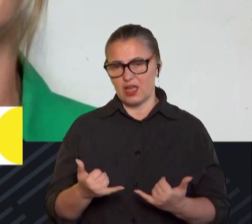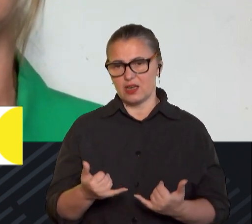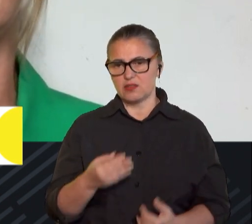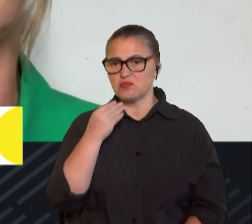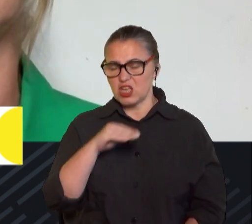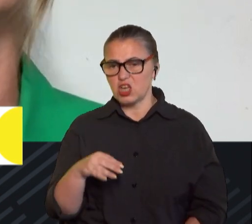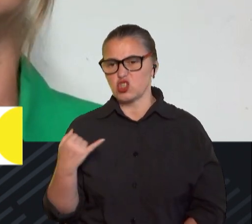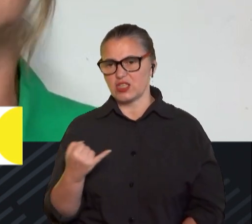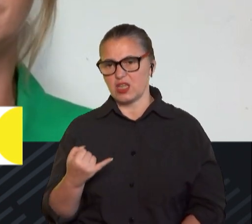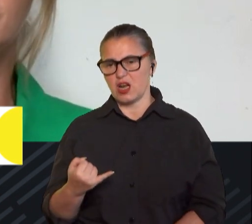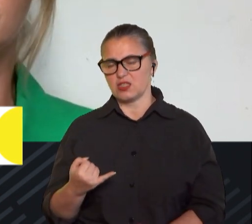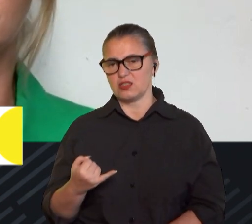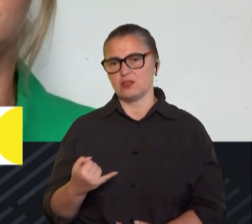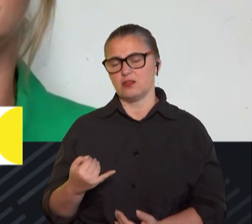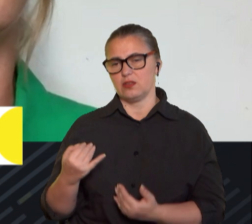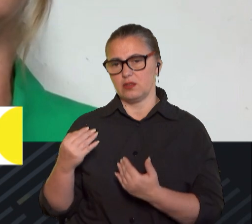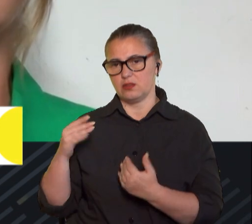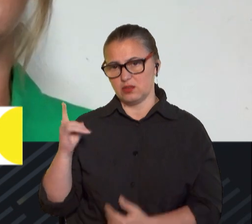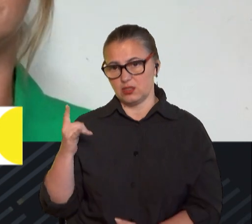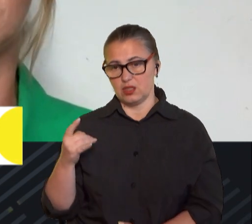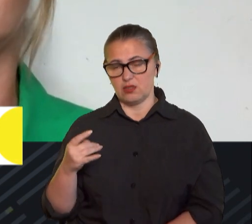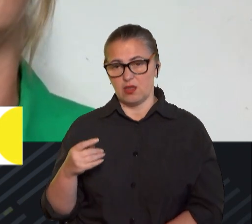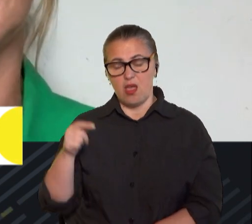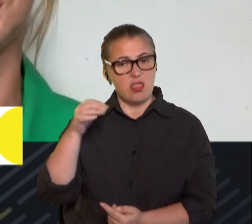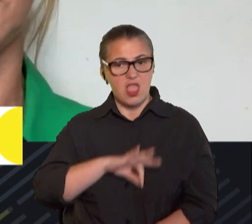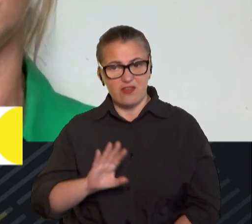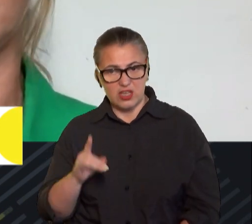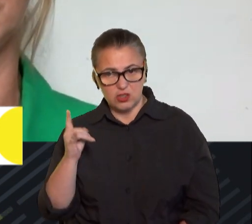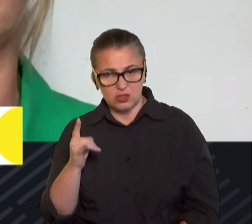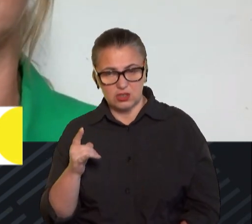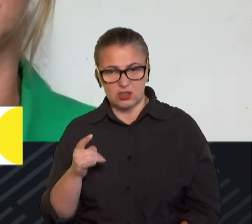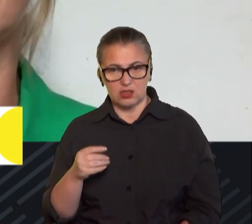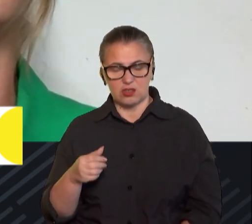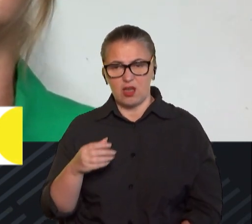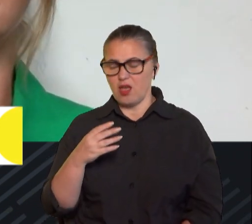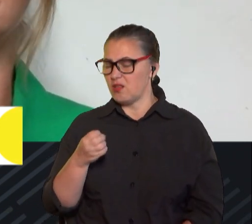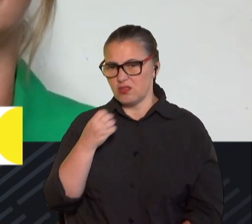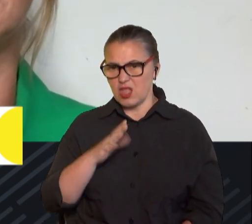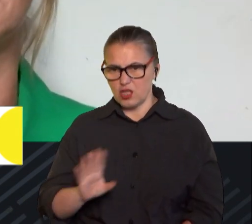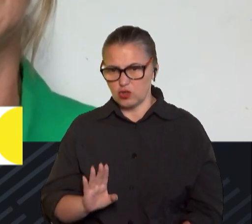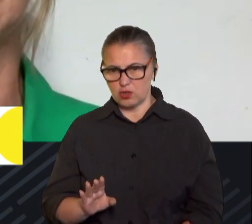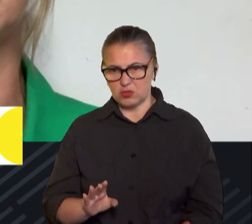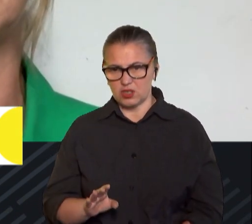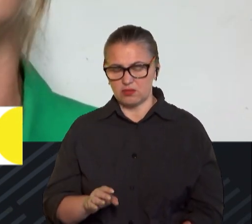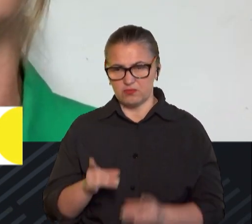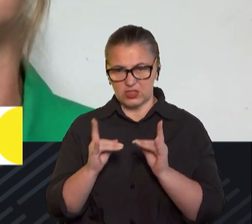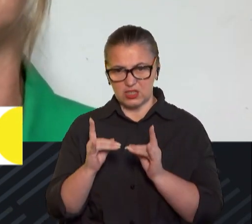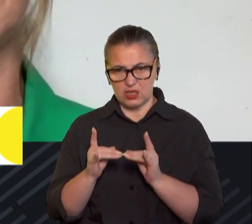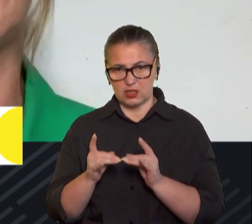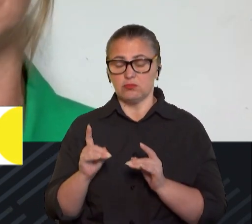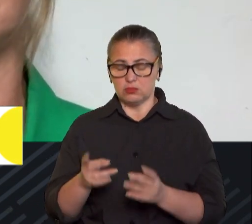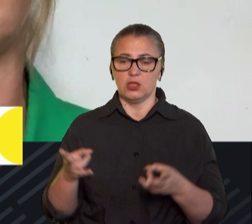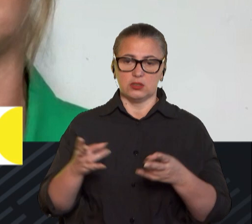найкращих інтересах дитини. Не вигідно для дитини, не добре її в інтернаті, значить вона не буде ніколи в інтернаті, а буде в родині. Тут